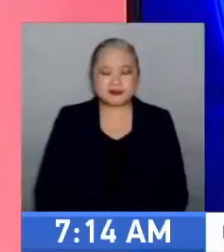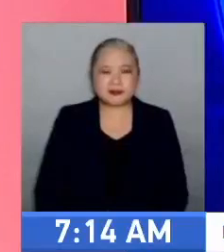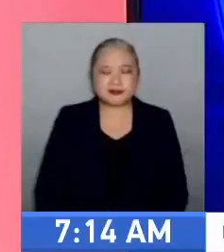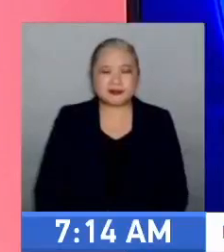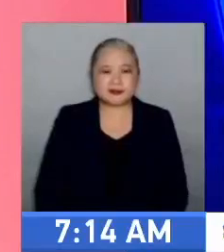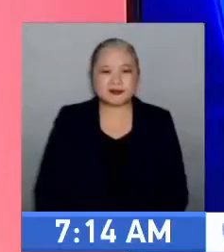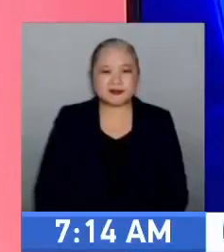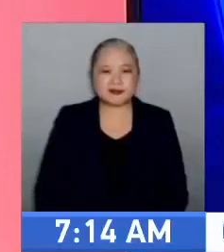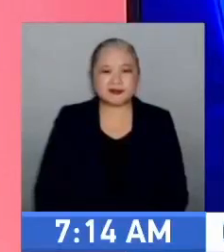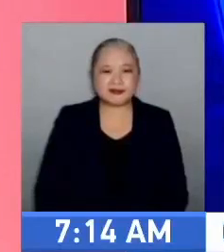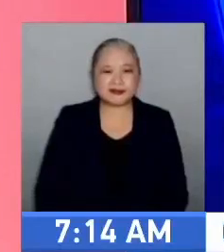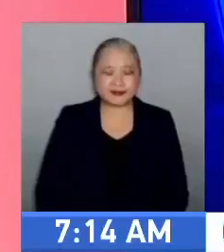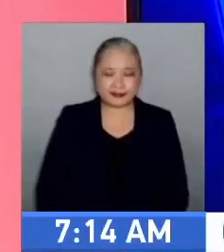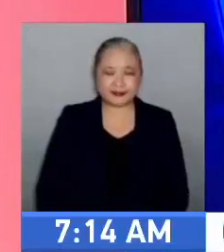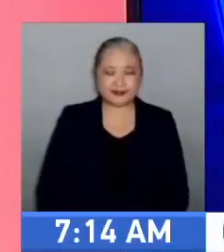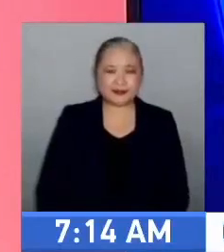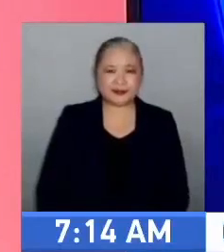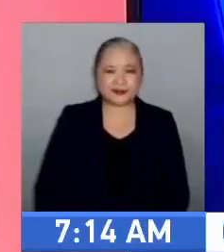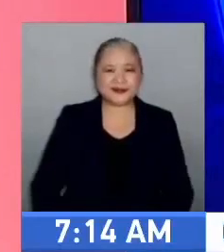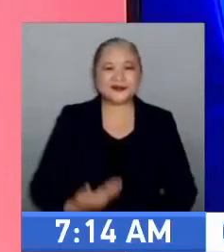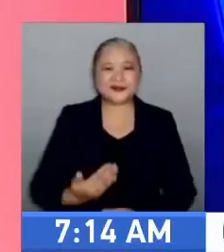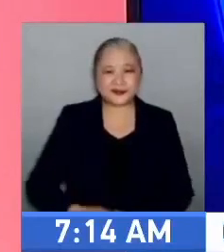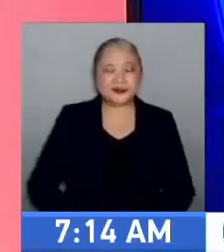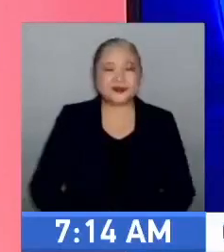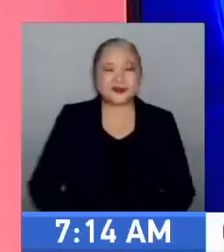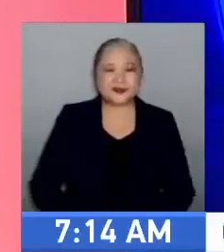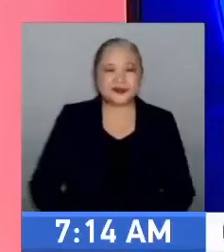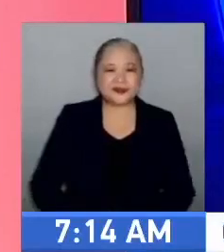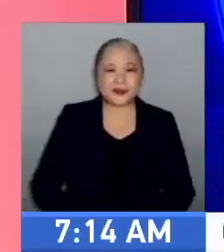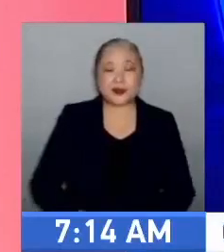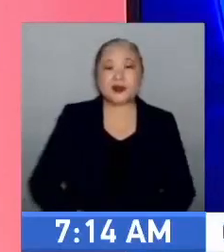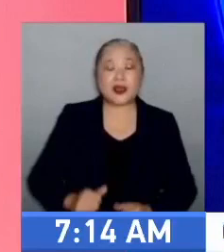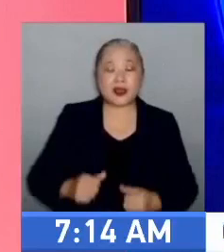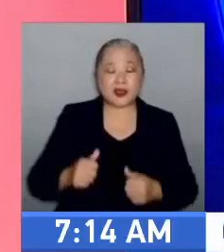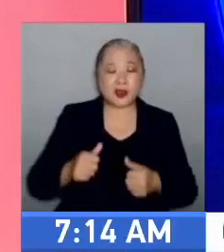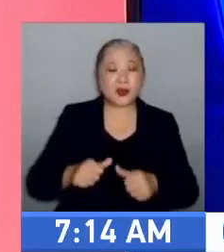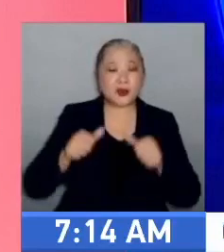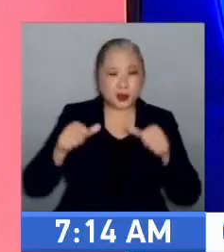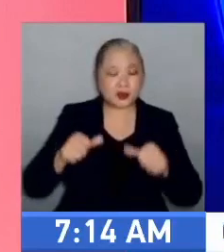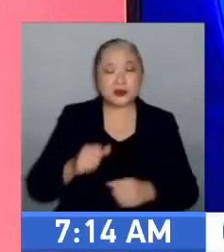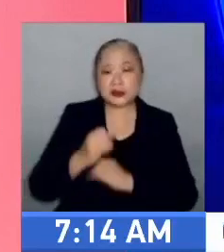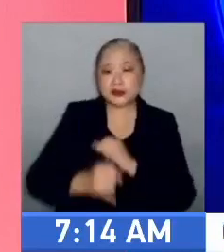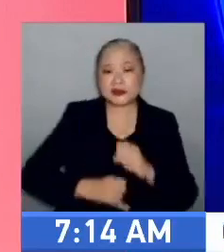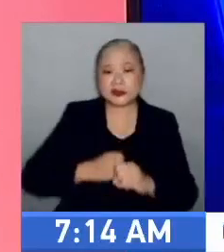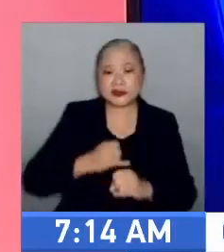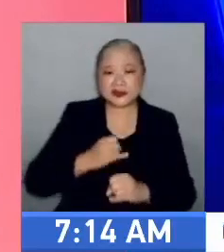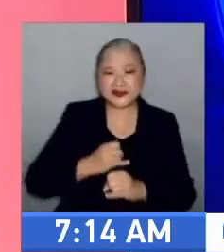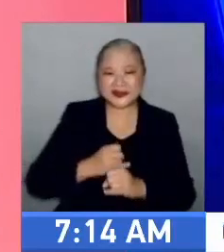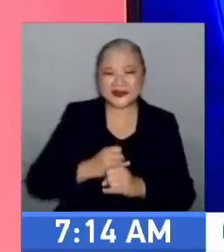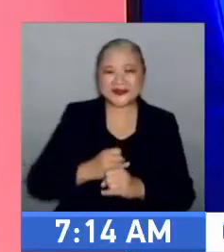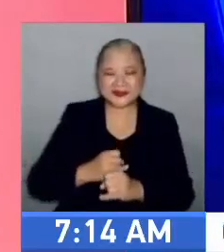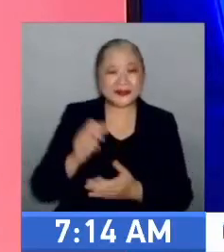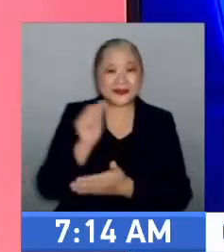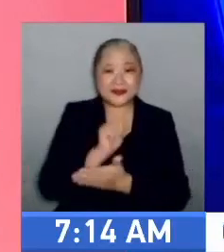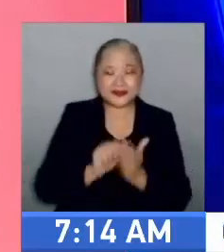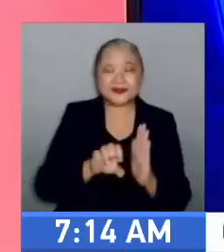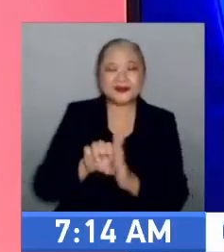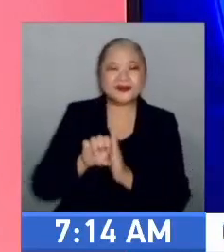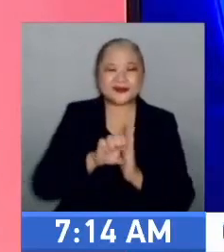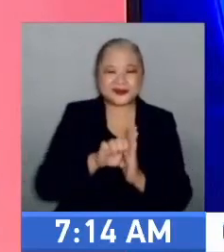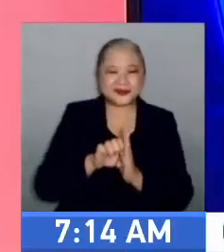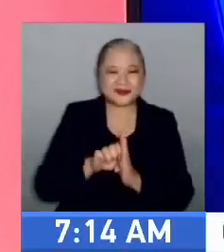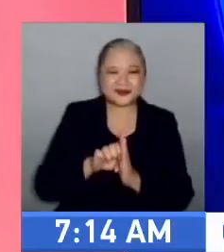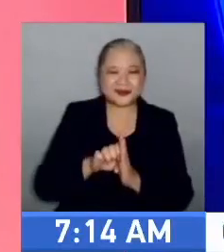Opisyal nang inilaunch ang international o internationally ang art exhibit na missionary visual artist at